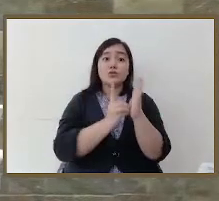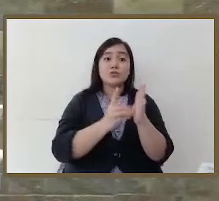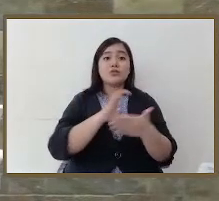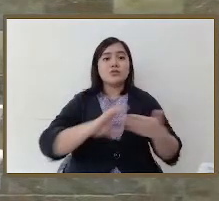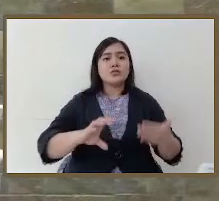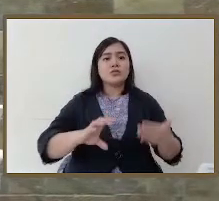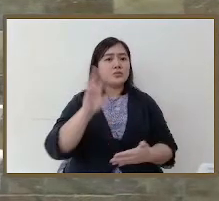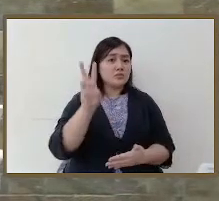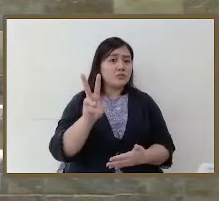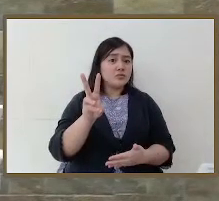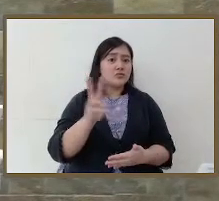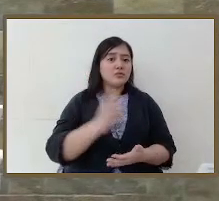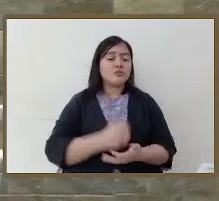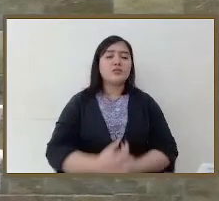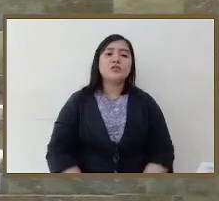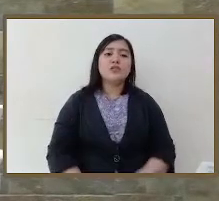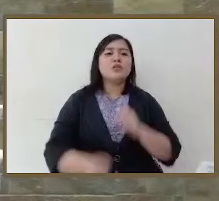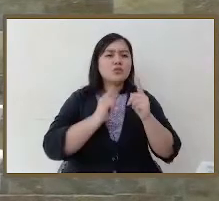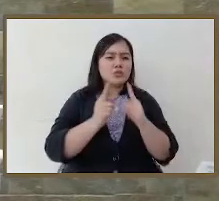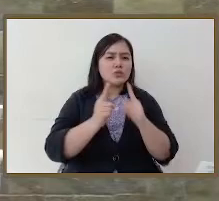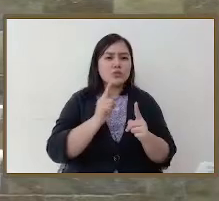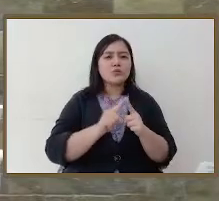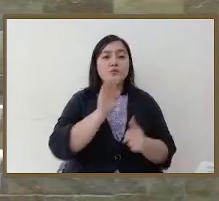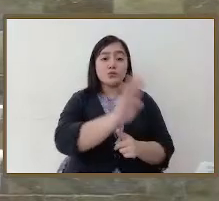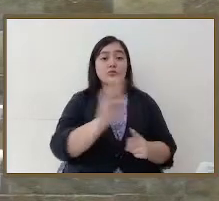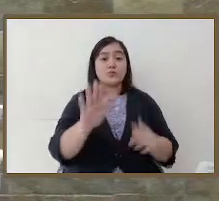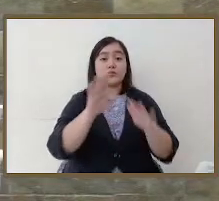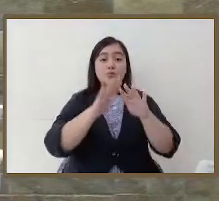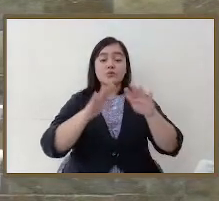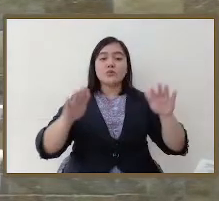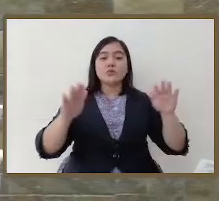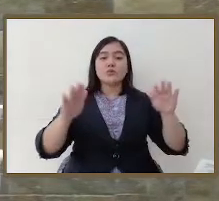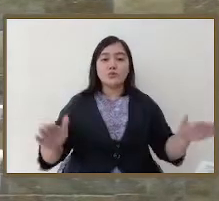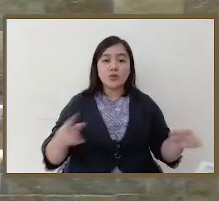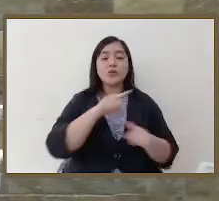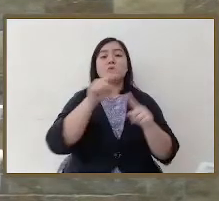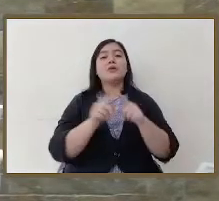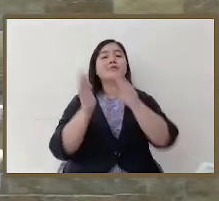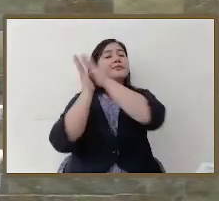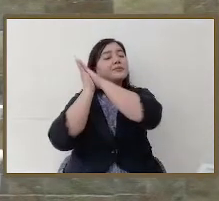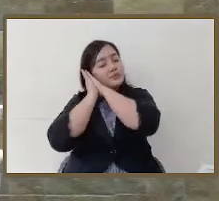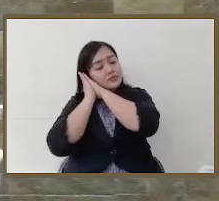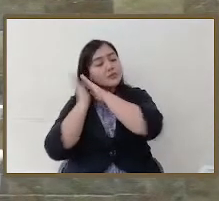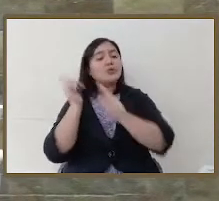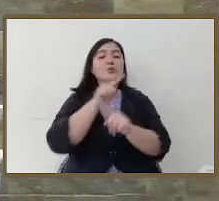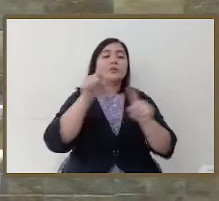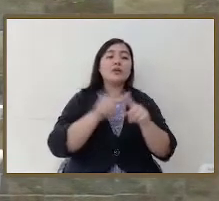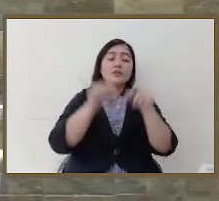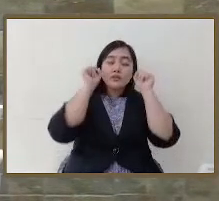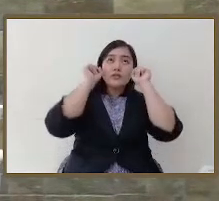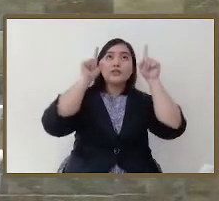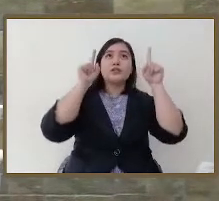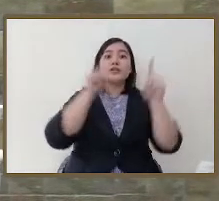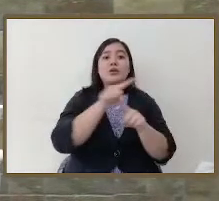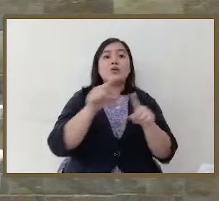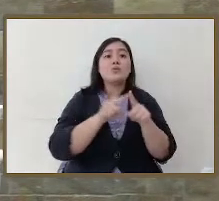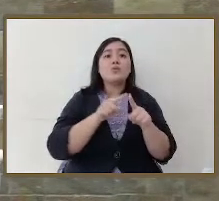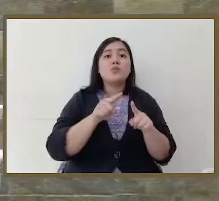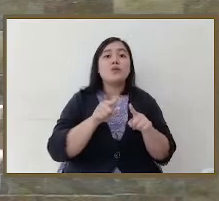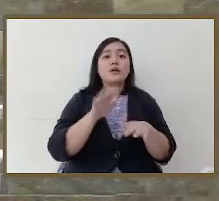to your children. Kausapin mo ang iyong anak pagka siya'y matutulog, pagka siya'y bumabangon, pagka siya'y